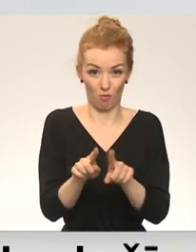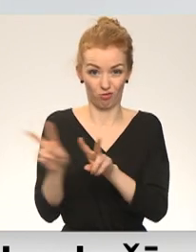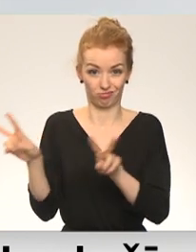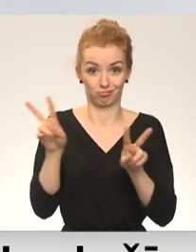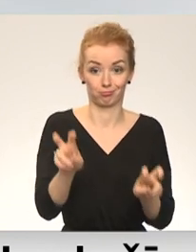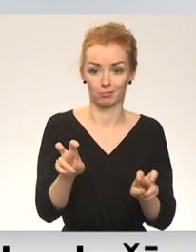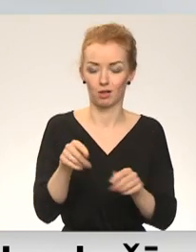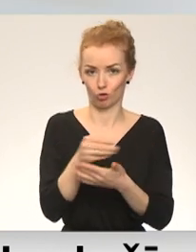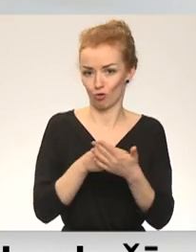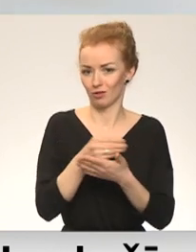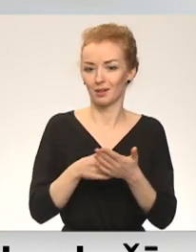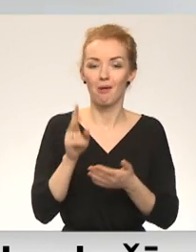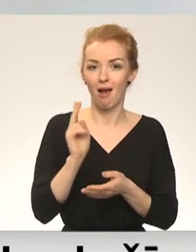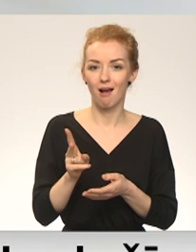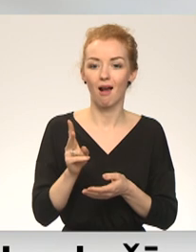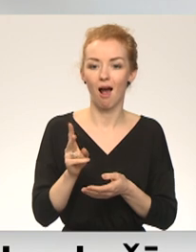nozīmē tomēr